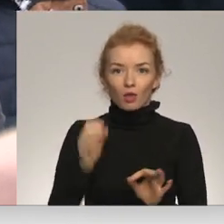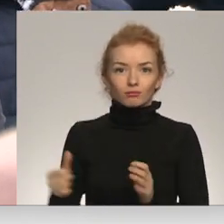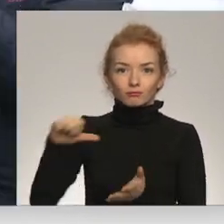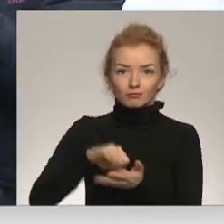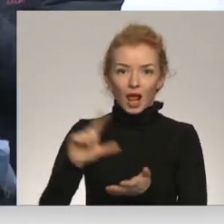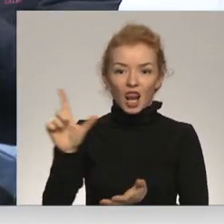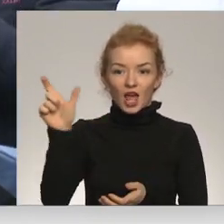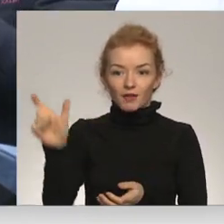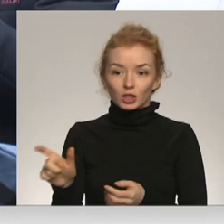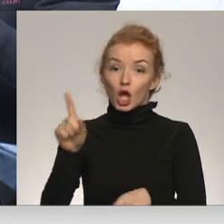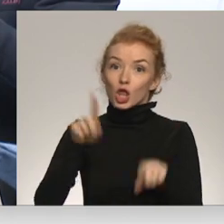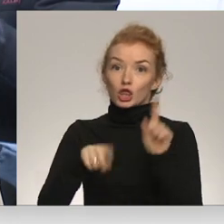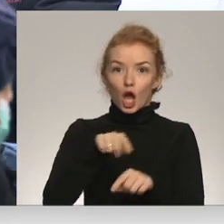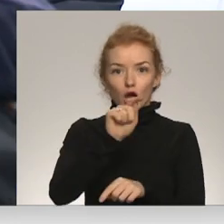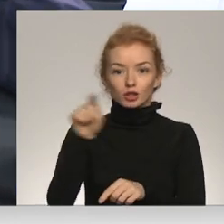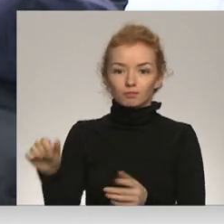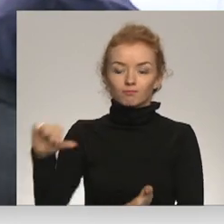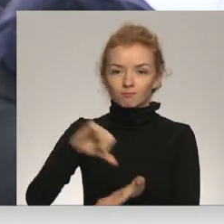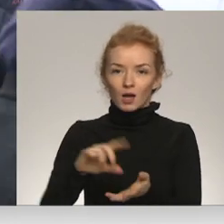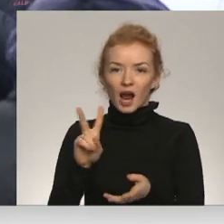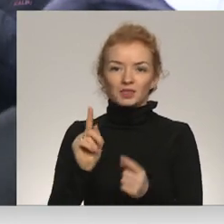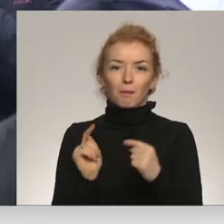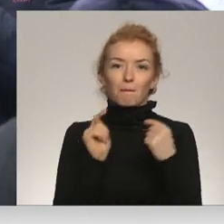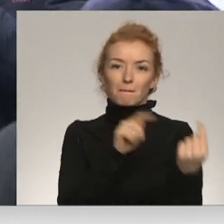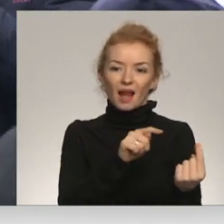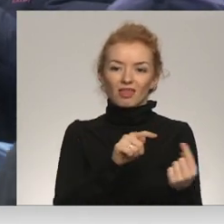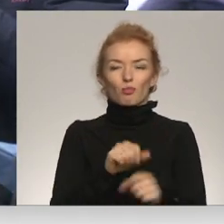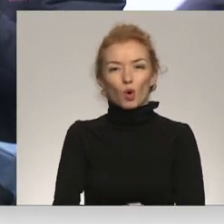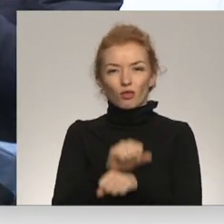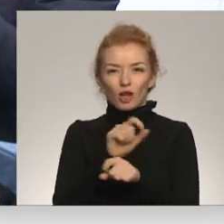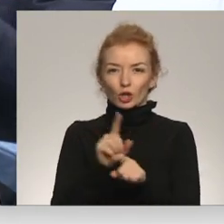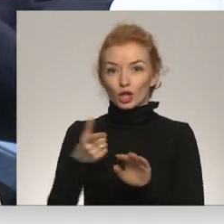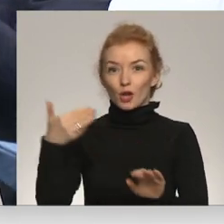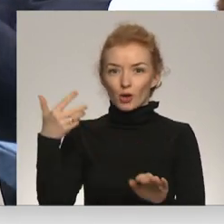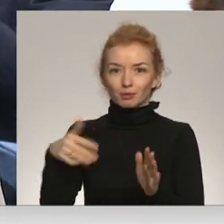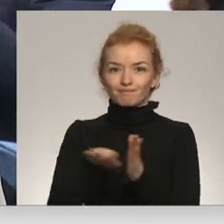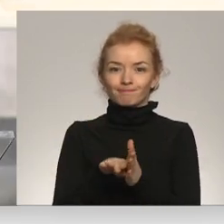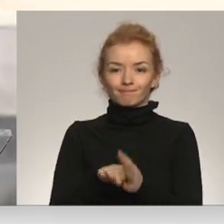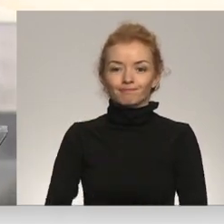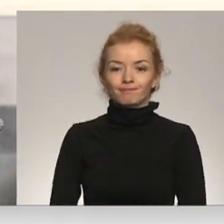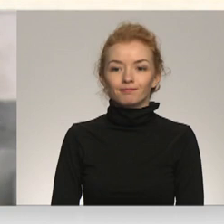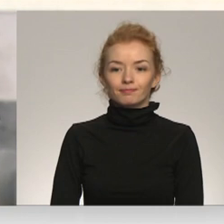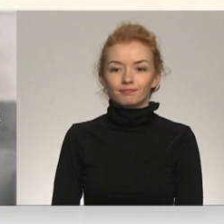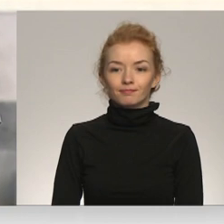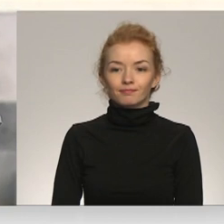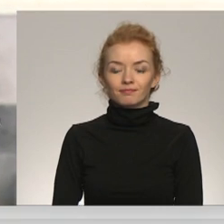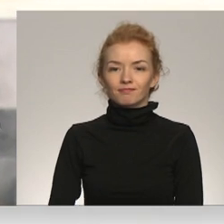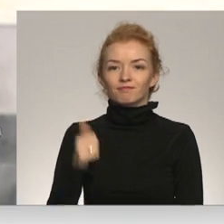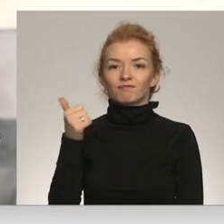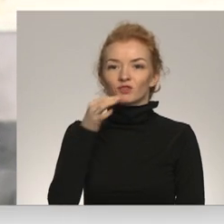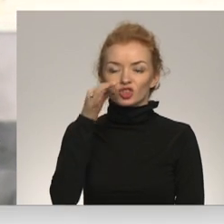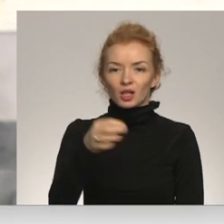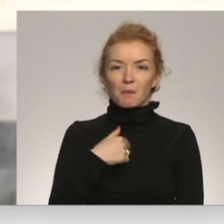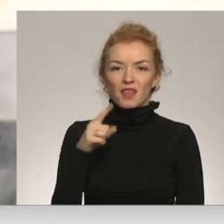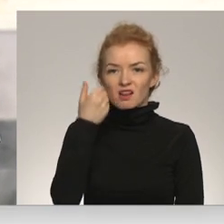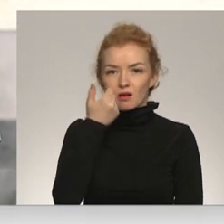vidū varēja manīt dažādu pret valdību vērsto protestu dalībniekus un vakcinācijas pretiniekus. Savā ziņā man ir